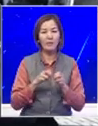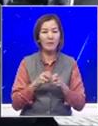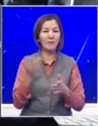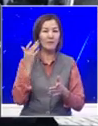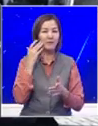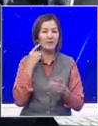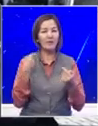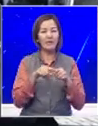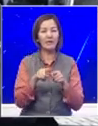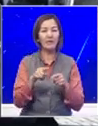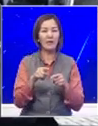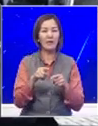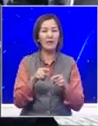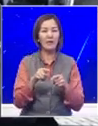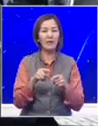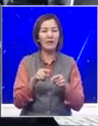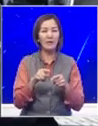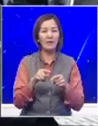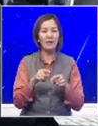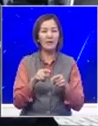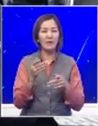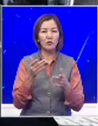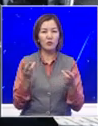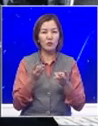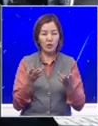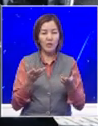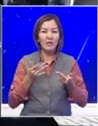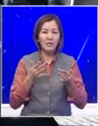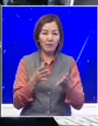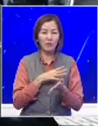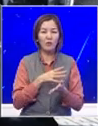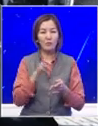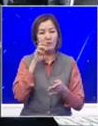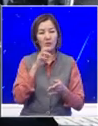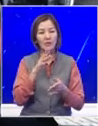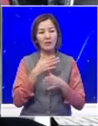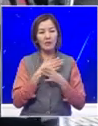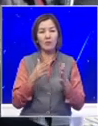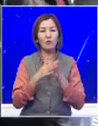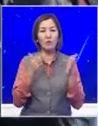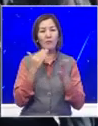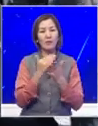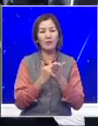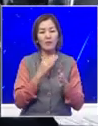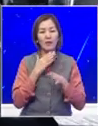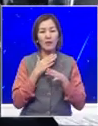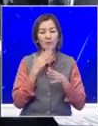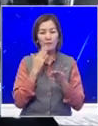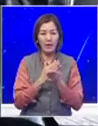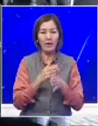осы техникаларға деген қол жетімділіктің төңірегінде айтылады. Әрине, бұл төңіректе мемлекет тарапынан үлкен бағдарламалар жүріп жатыр қазіргі